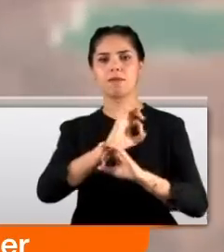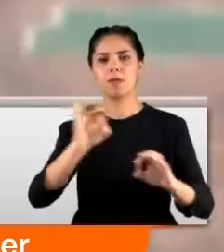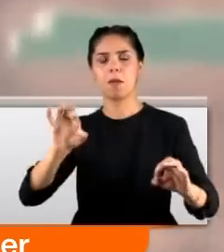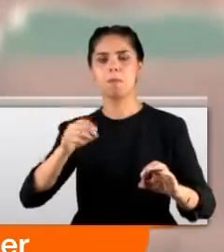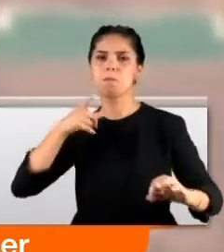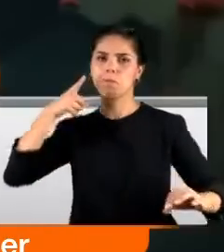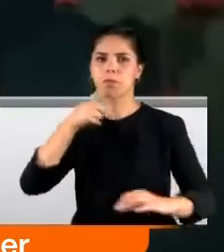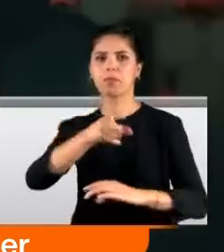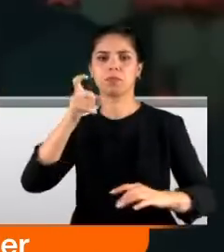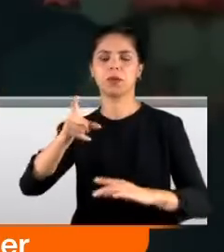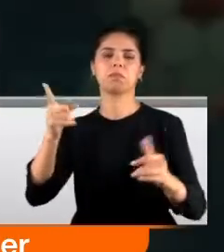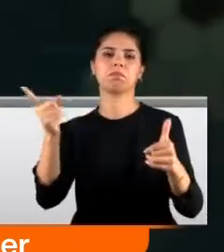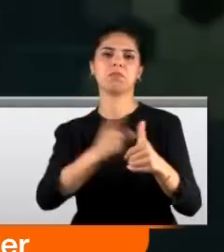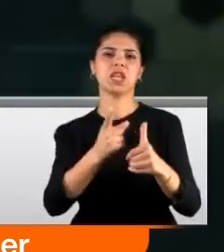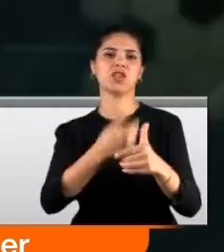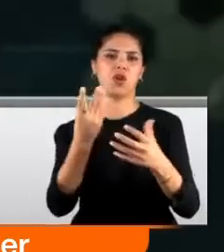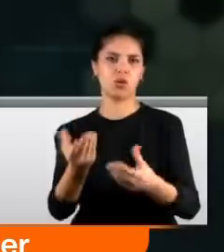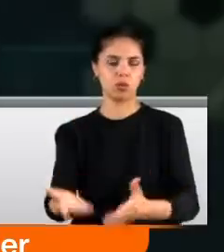etabın birincisi oldu.